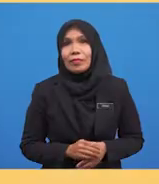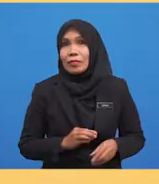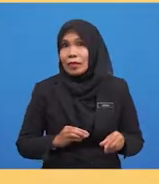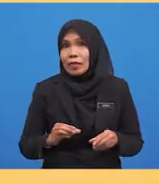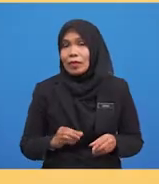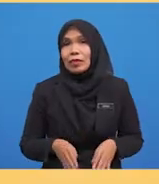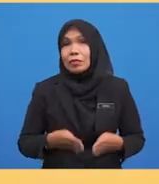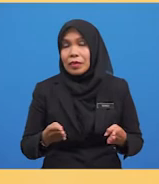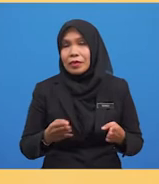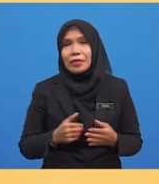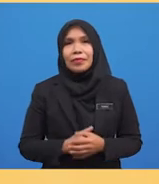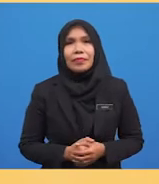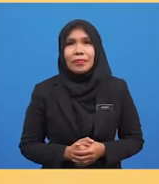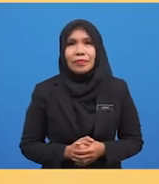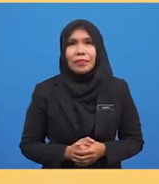bahasa.